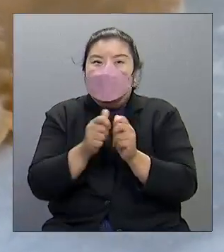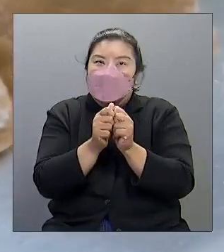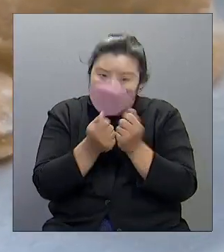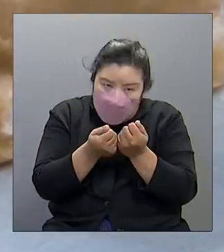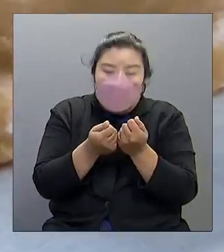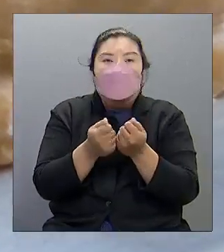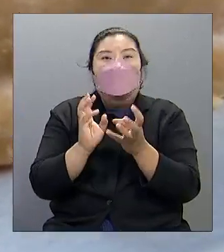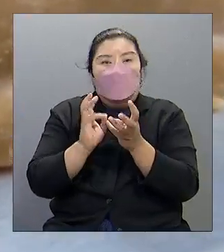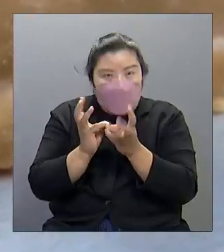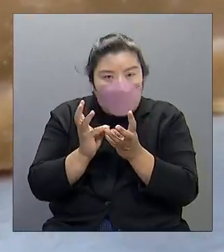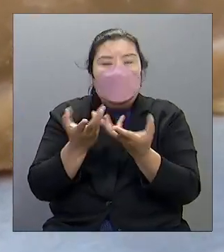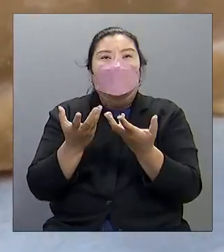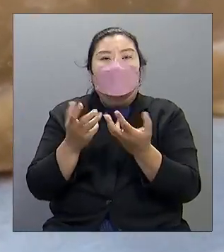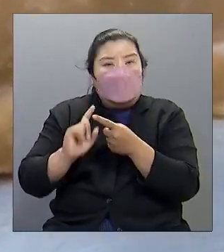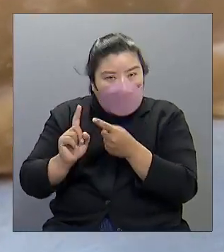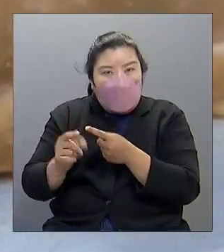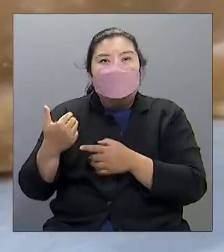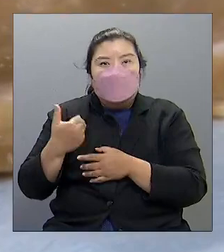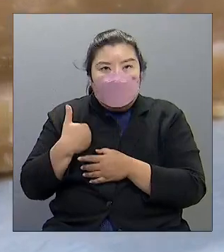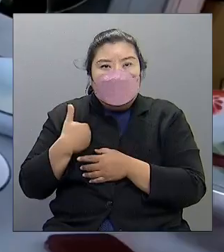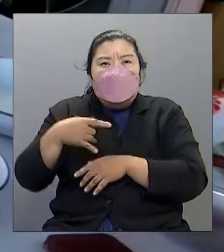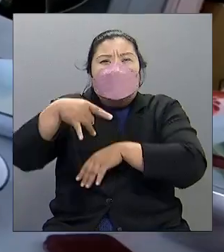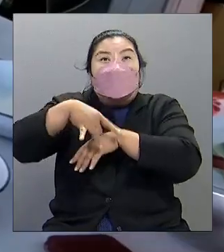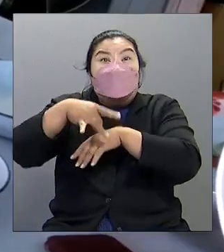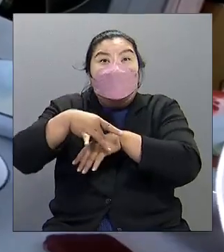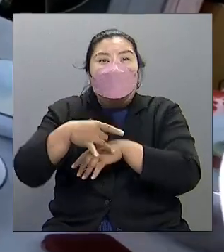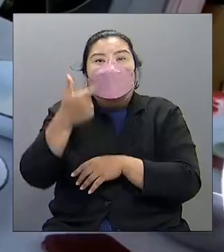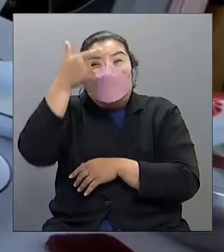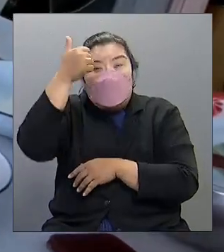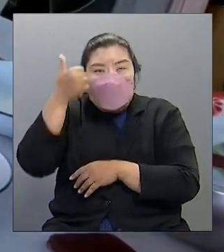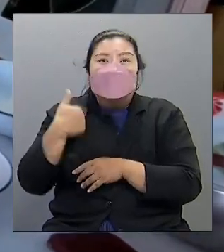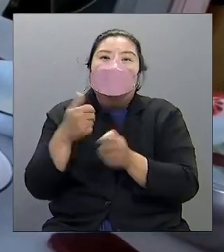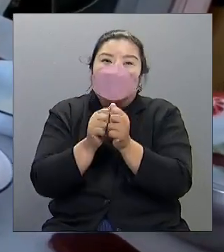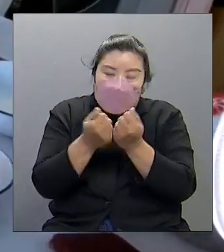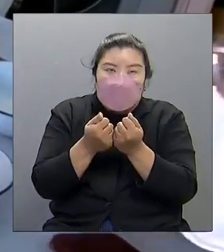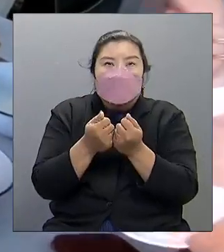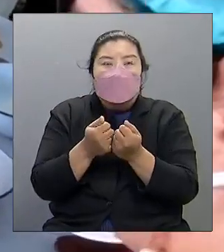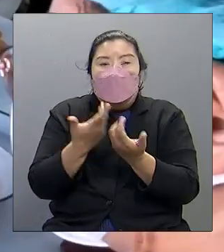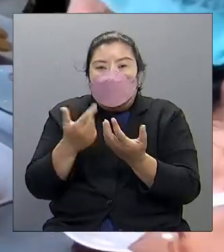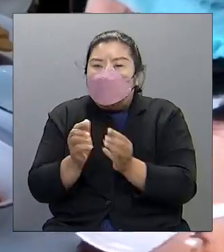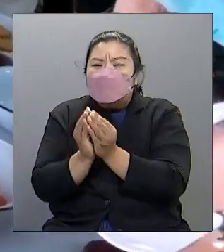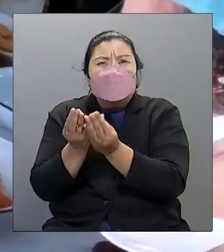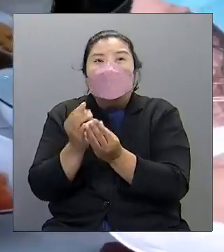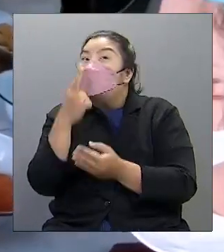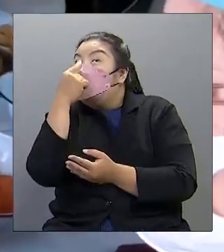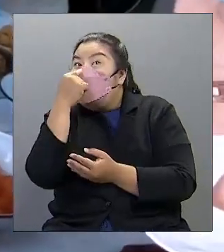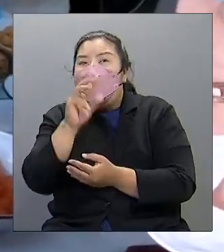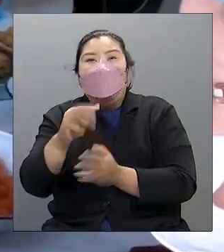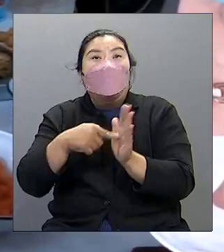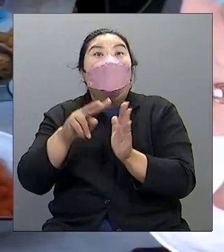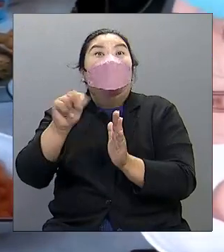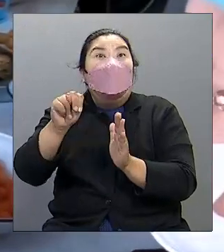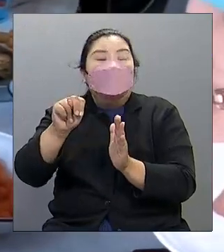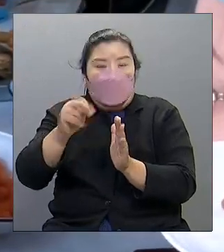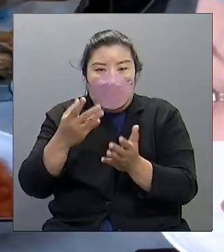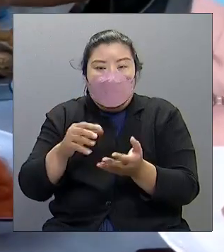เล็ดทัยาพิทยเยอะทั้งแต่งโมมว้งหินมาพาน อาวโ่น์วาลงในสวนของถู่เรีน แตงโนเปนมาตก่มาล